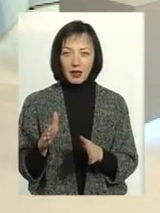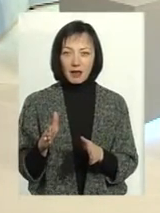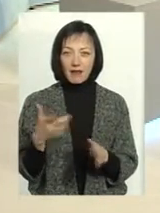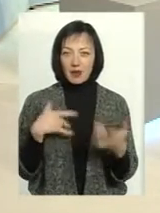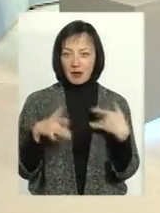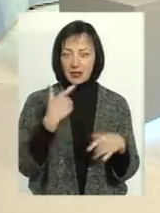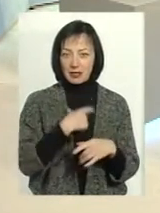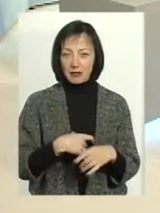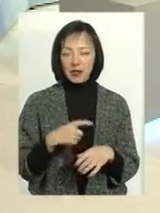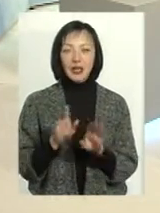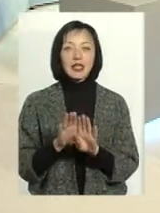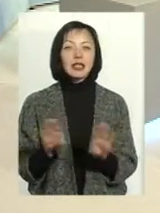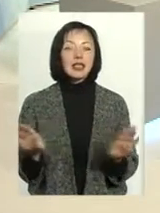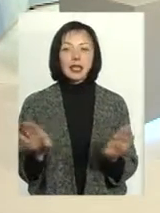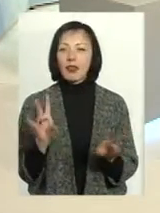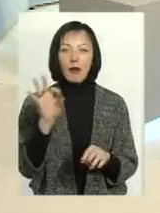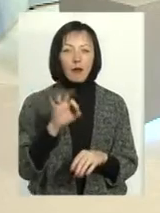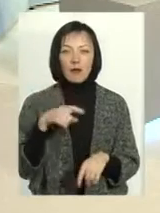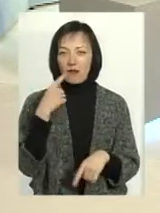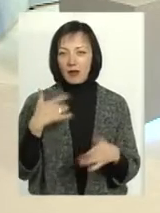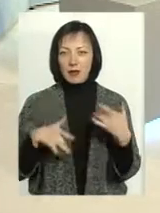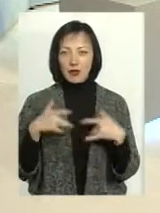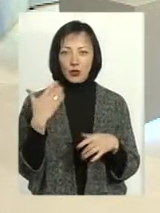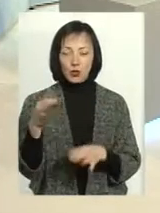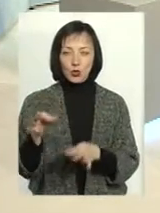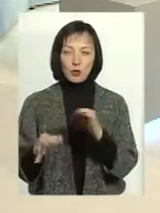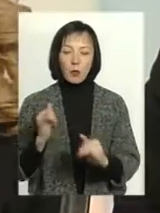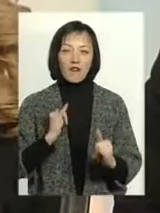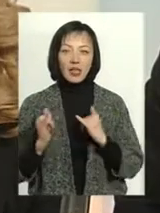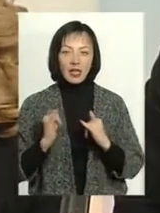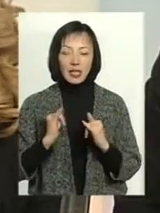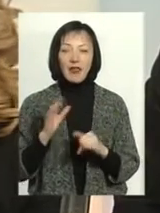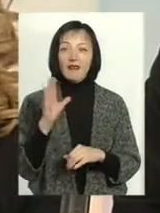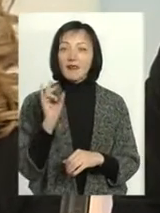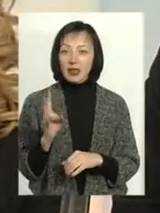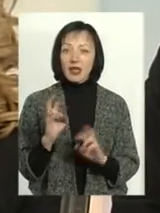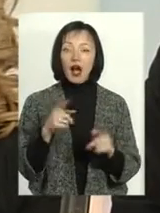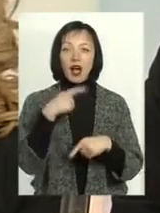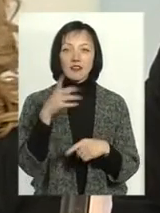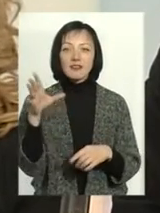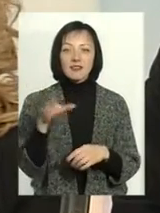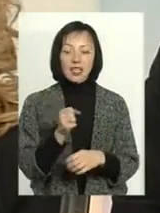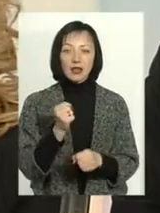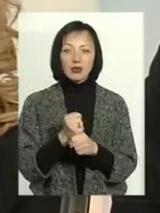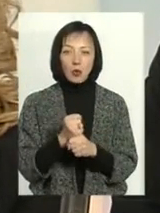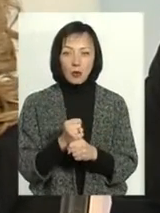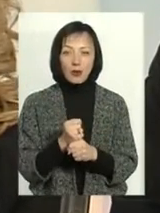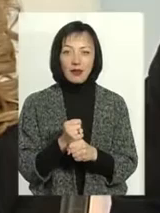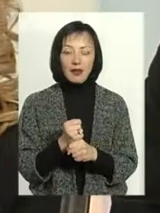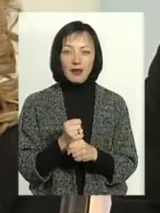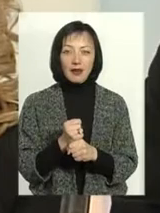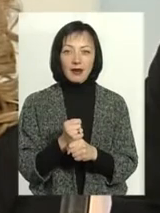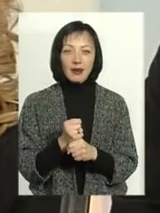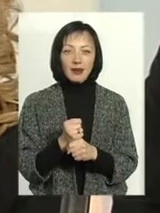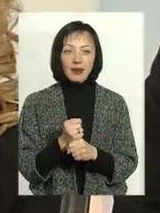і далі продовжувати, чи ні? Мова не йде про виправдання його поведінки. Він, знаєте, кажуть, все зводиться до